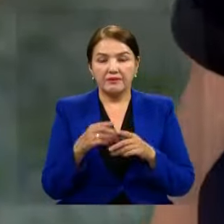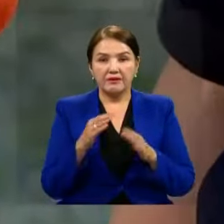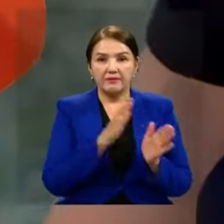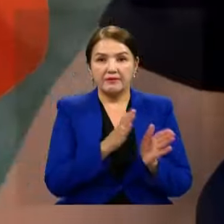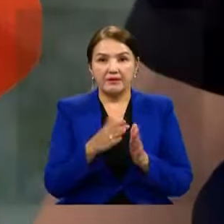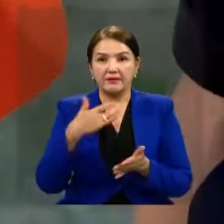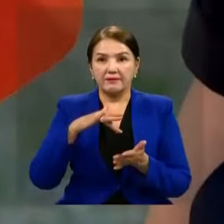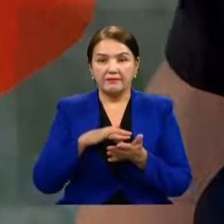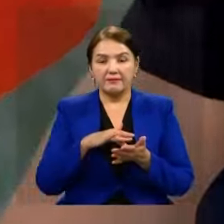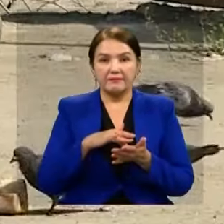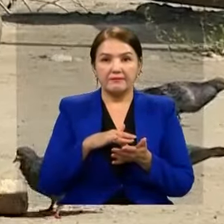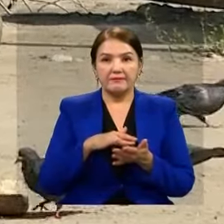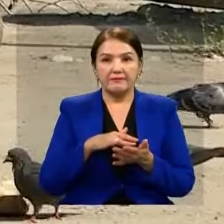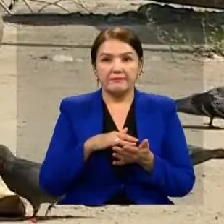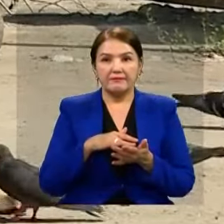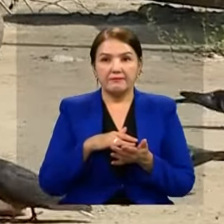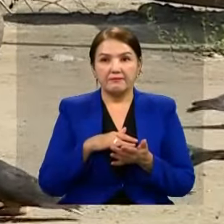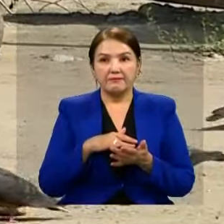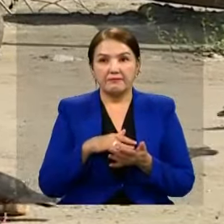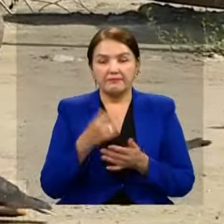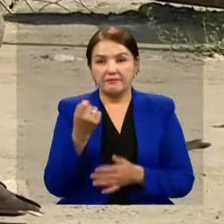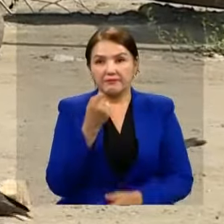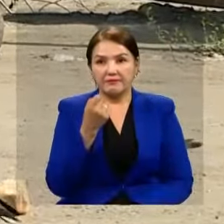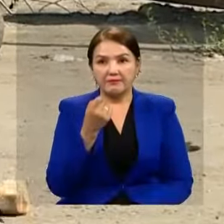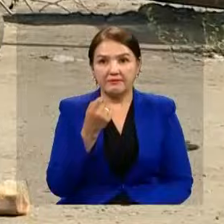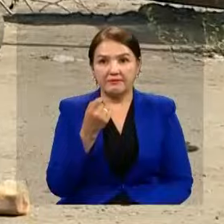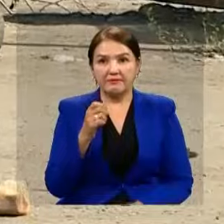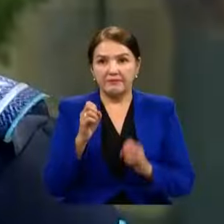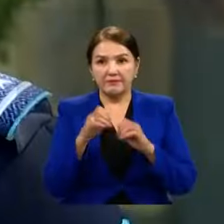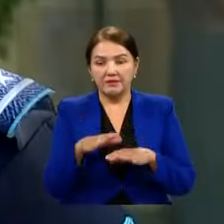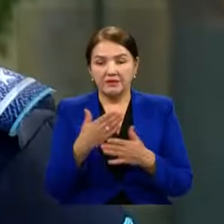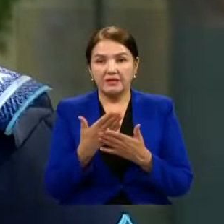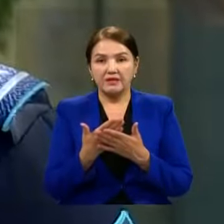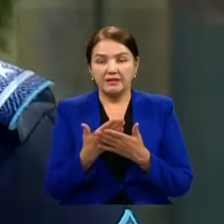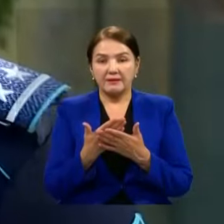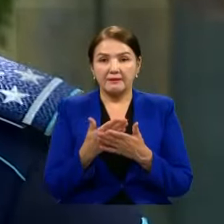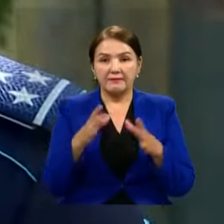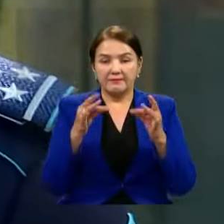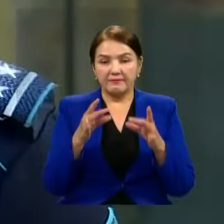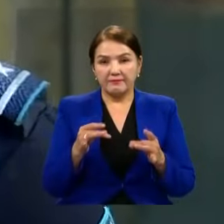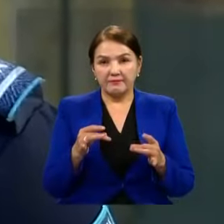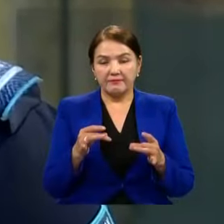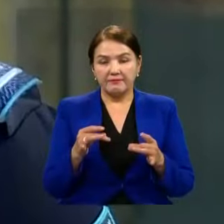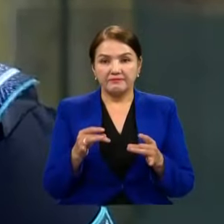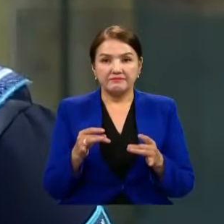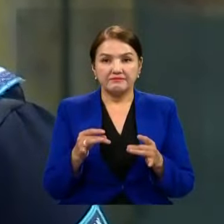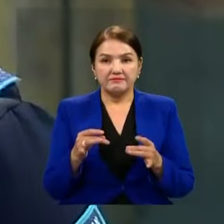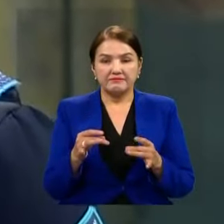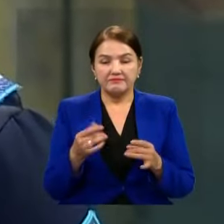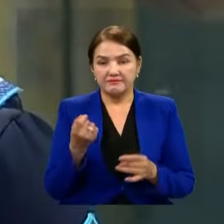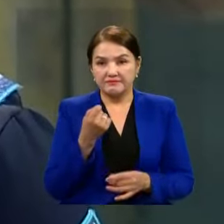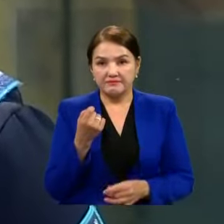порядок в городе. А мелкие мусорные пакеты, вот эти вот,